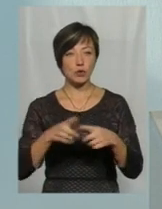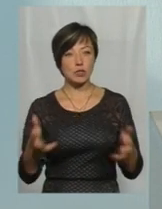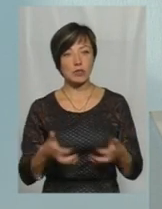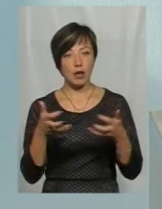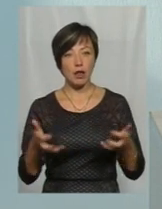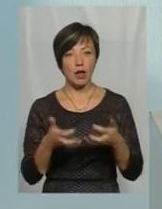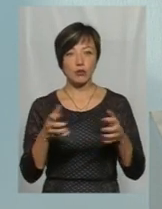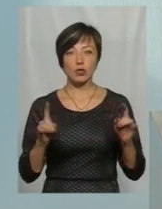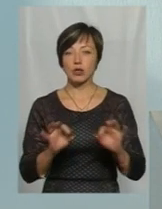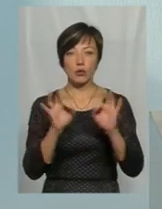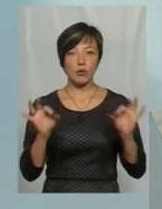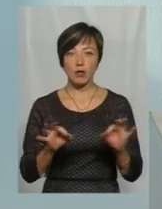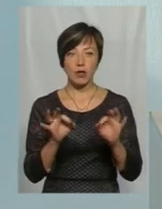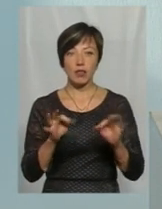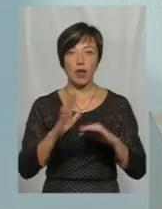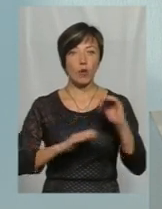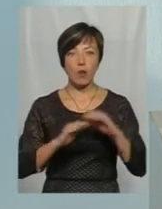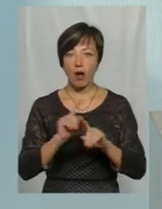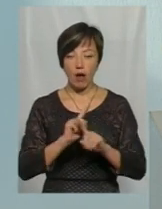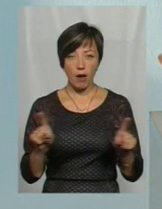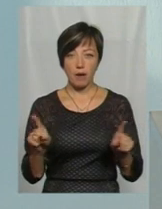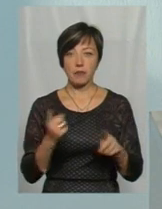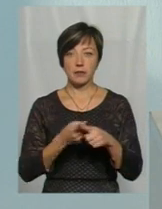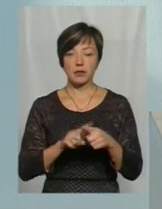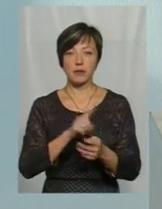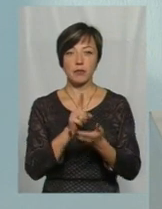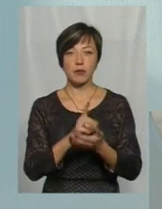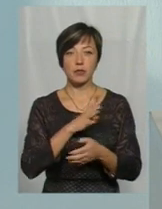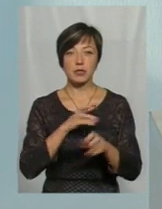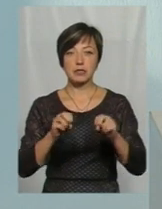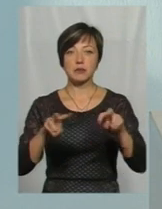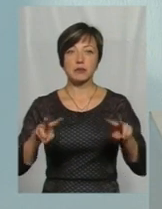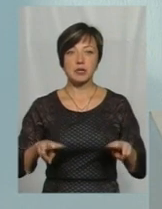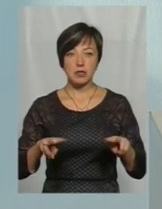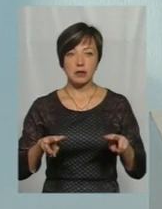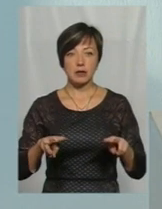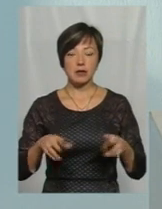це ні в якому разі не руками, що це має бути спеціальні